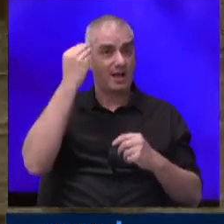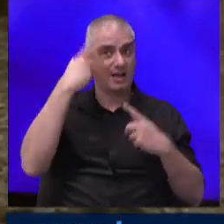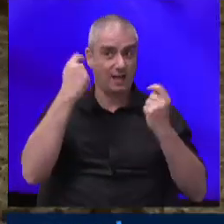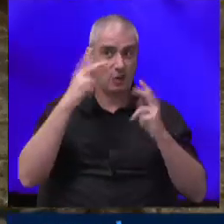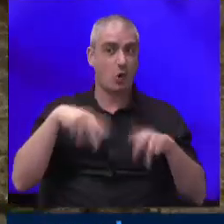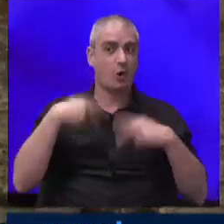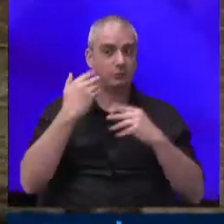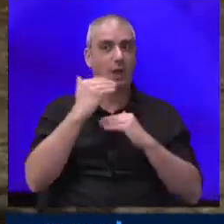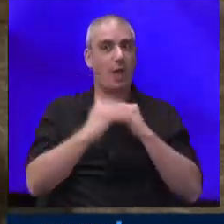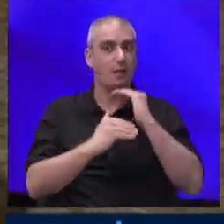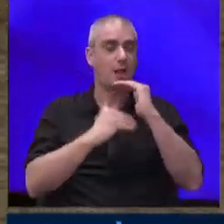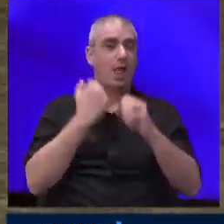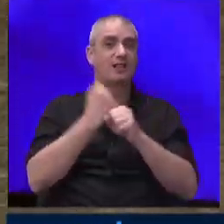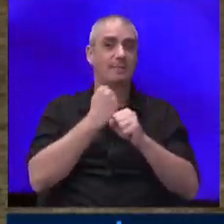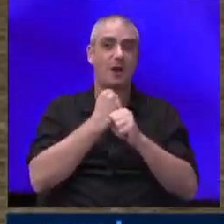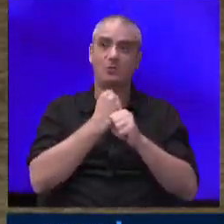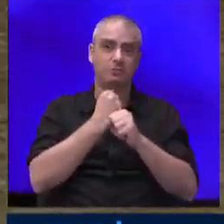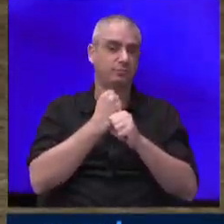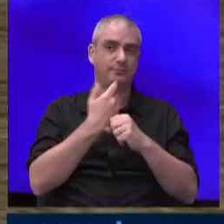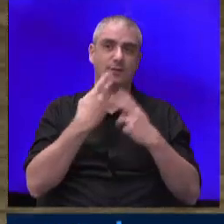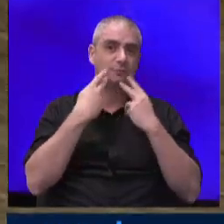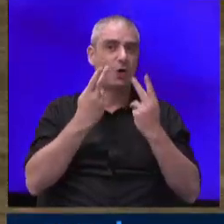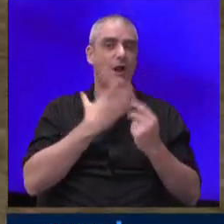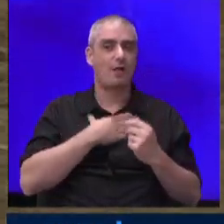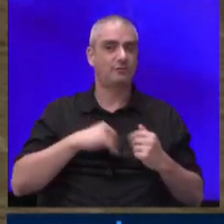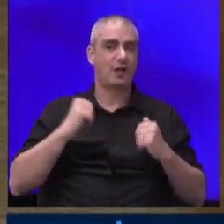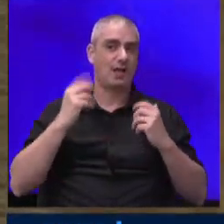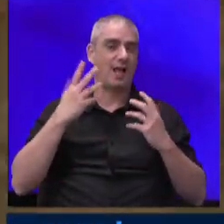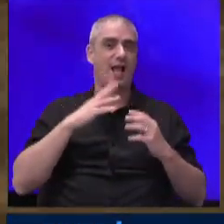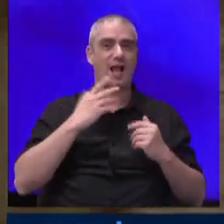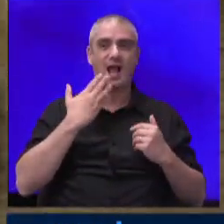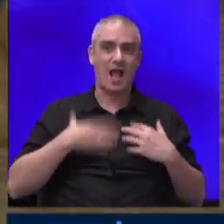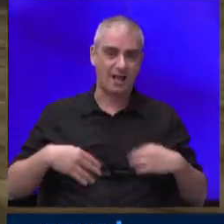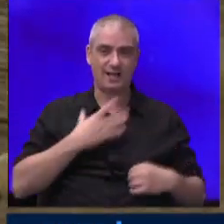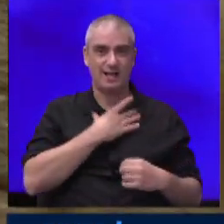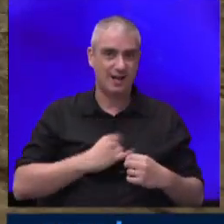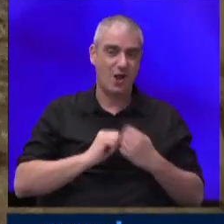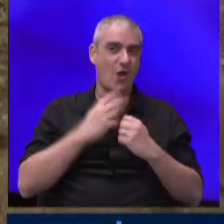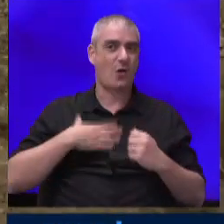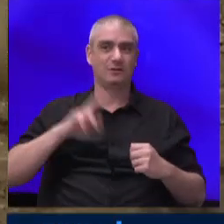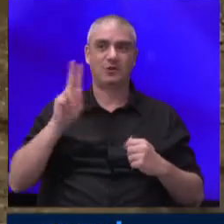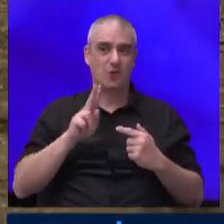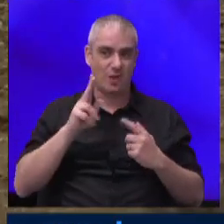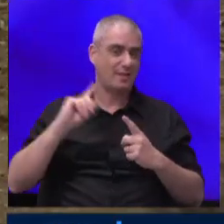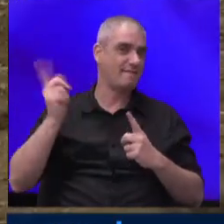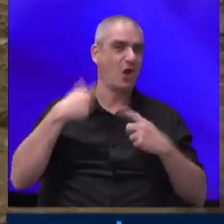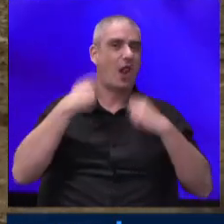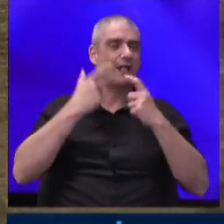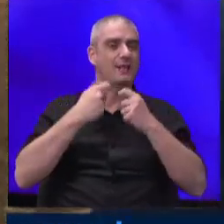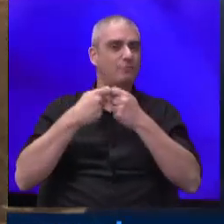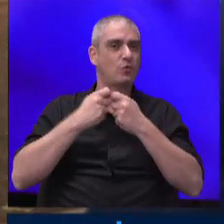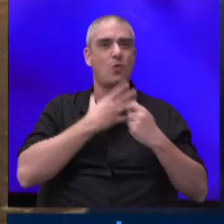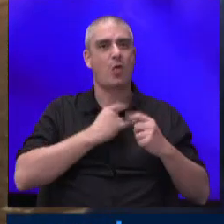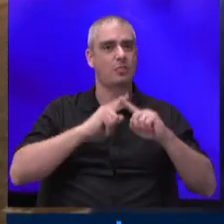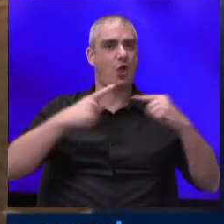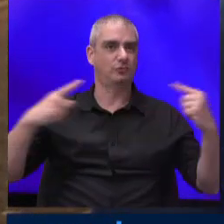לפעילות, עוד אין בשורה ללובשי החקי, החולצות הכחולות, ויתר החניכים בתנועות השונות. פשוט ייתנו